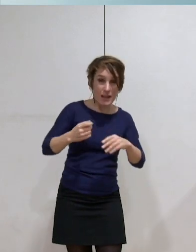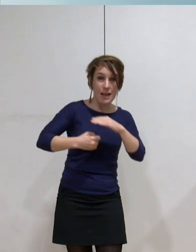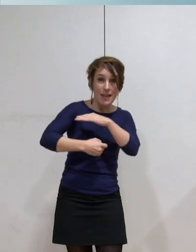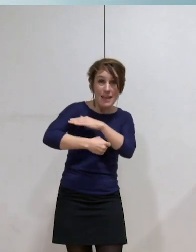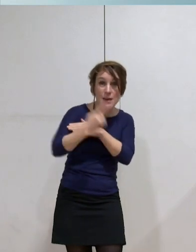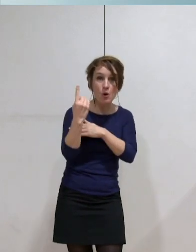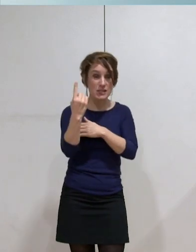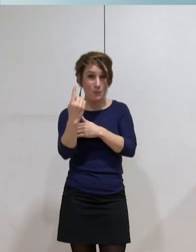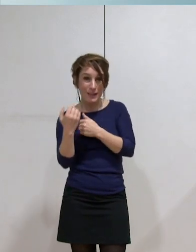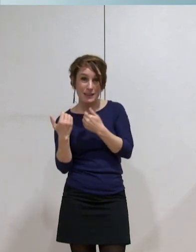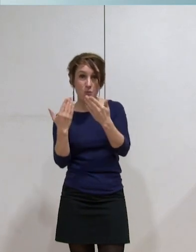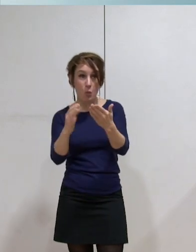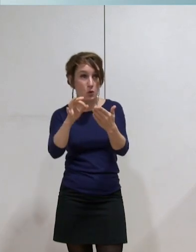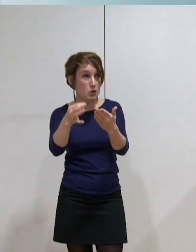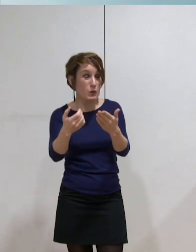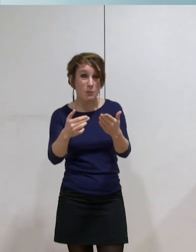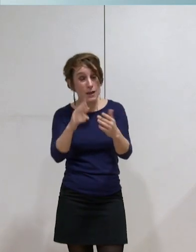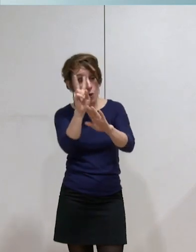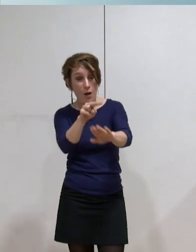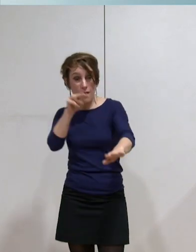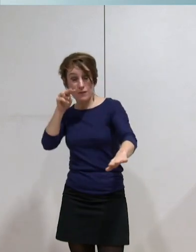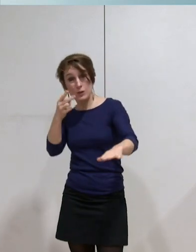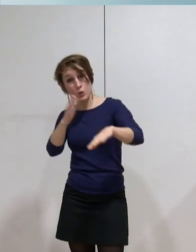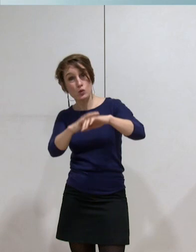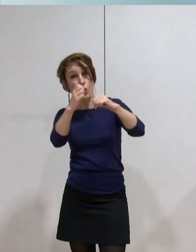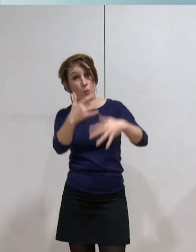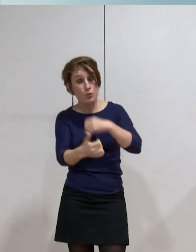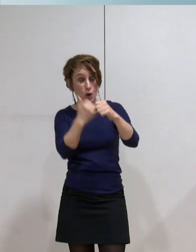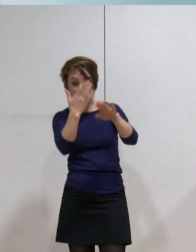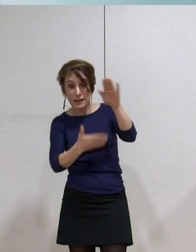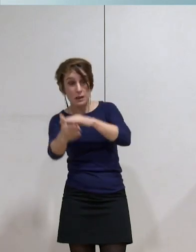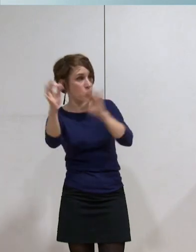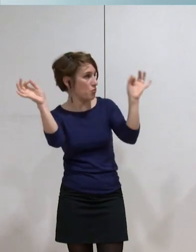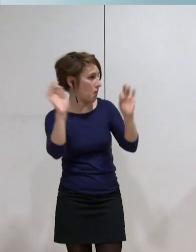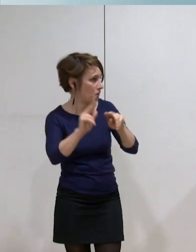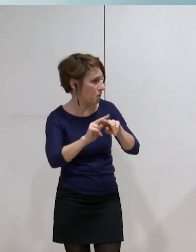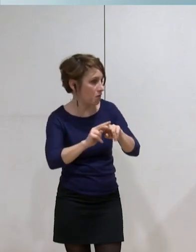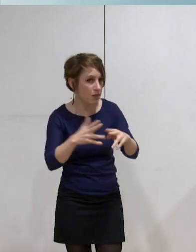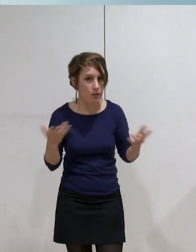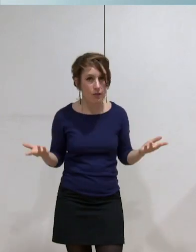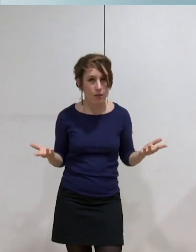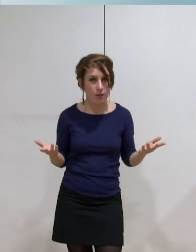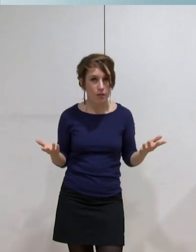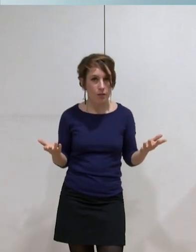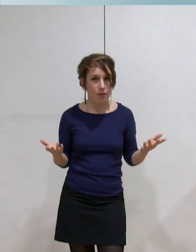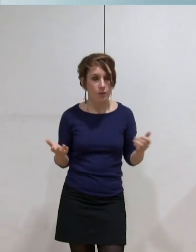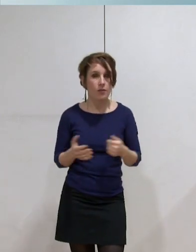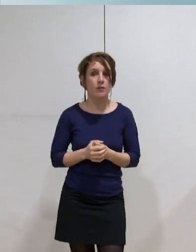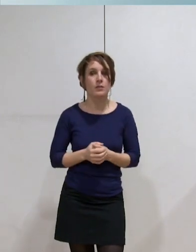proposez même pas de vision pluriannuelle ni même de sanctuirisation de leur périmètre d'intervention tout